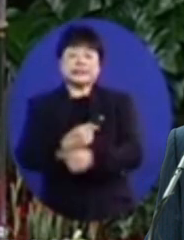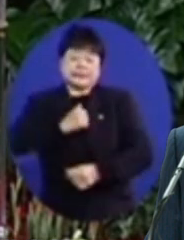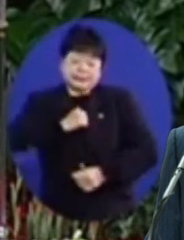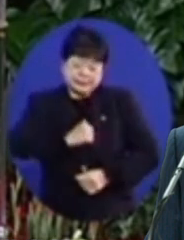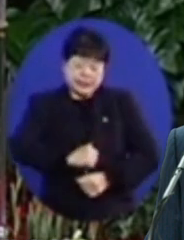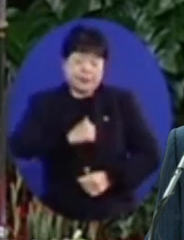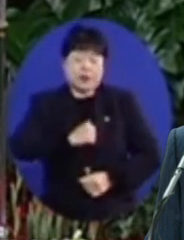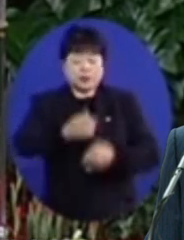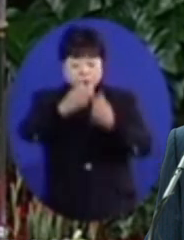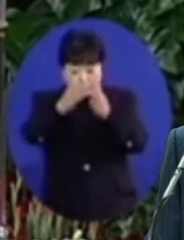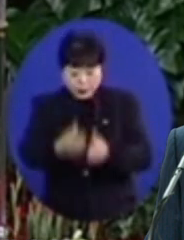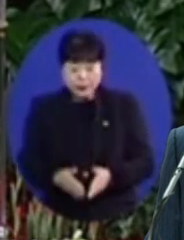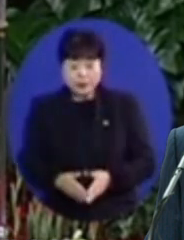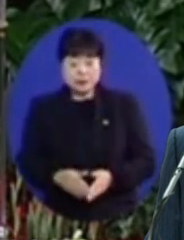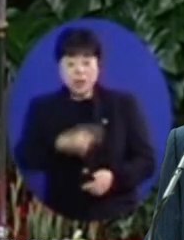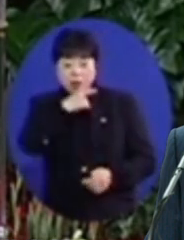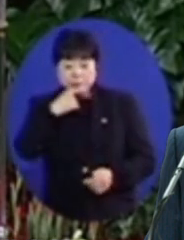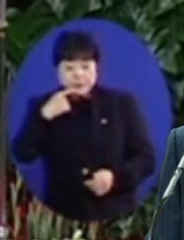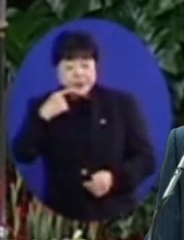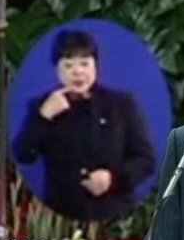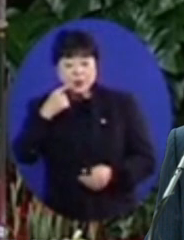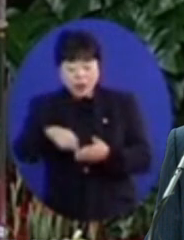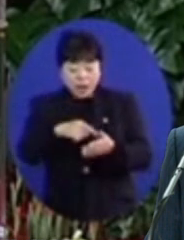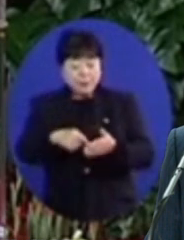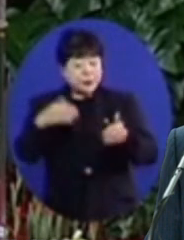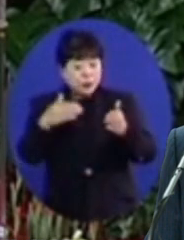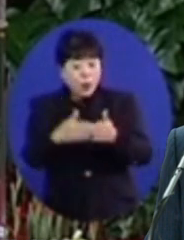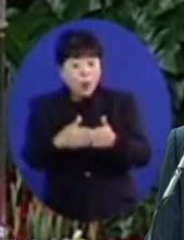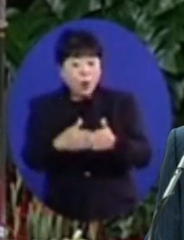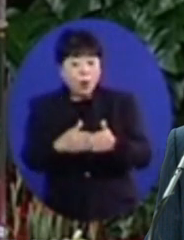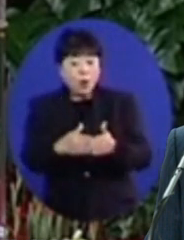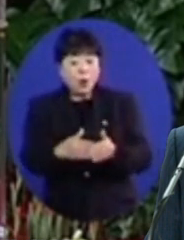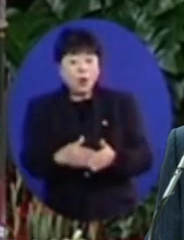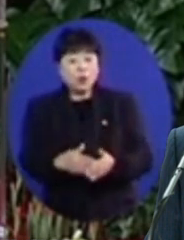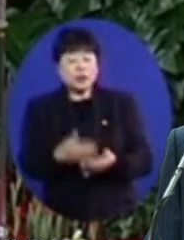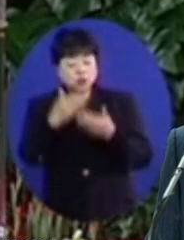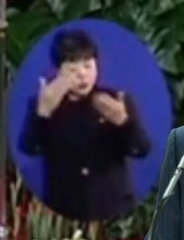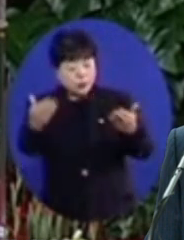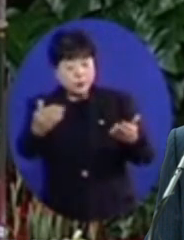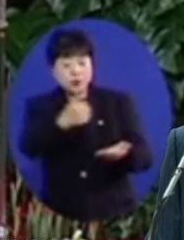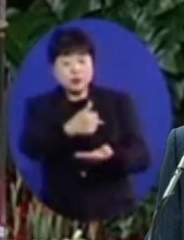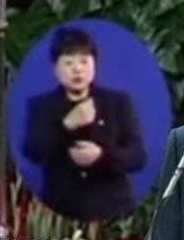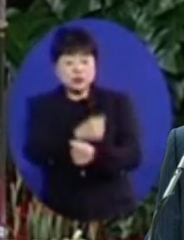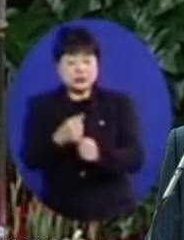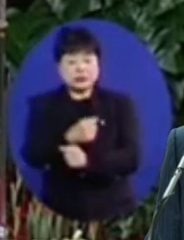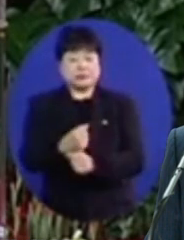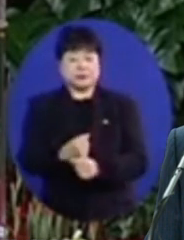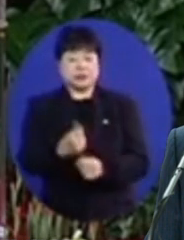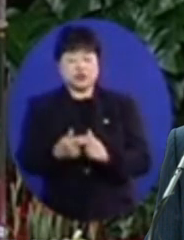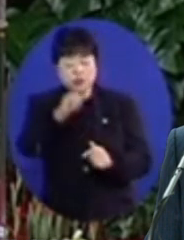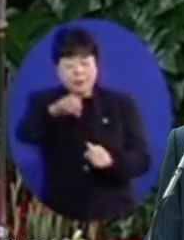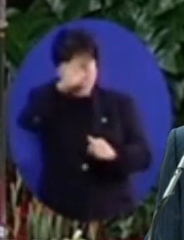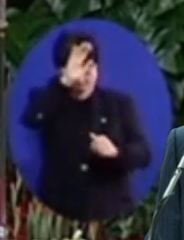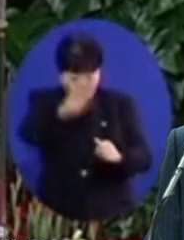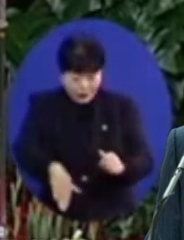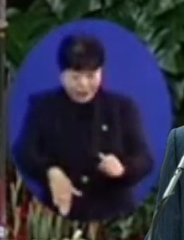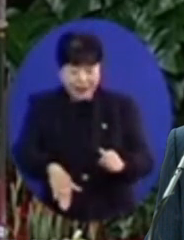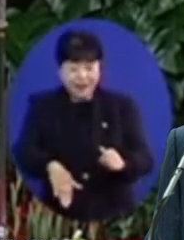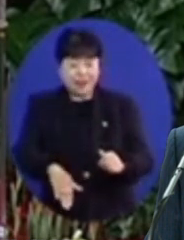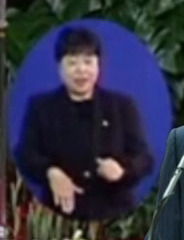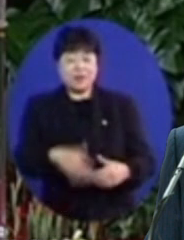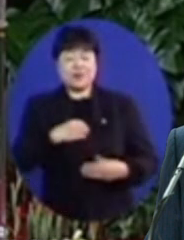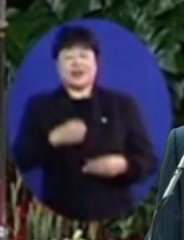참고 그를 통해서 비로소 청산하고 오늘날 우리에게 손을 활짝 내밀고 수고하고 무거운 짐진 자들은 다 내게로다 내가